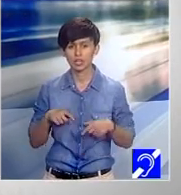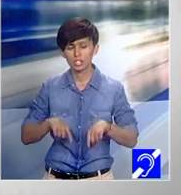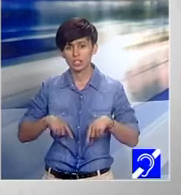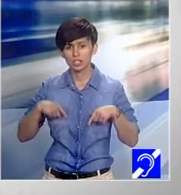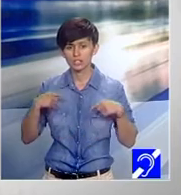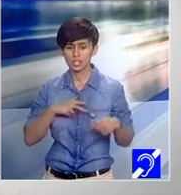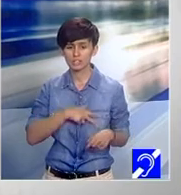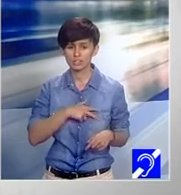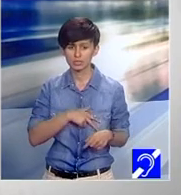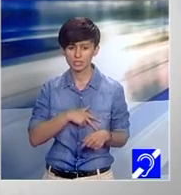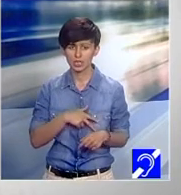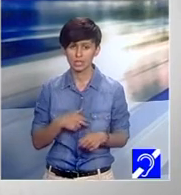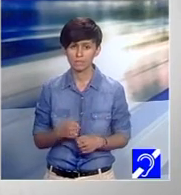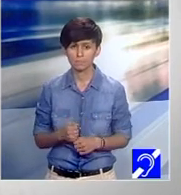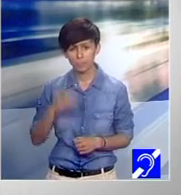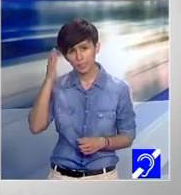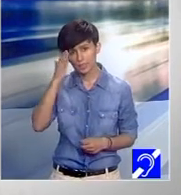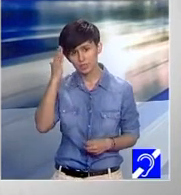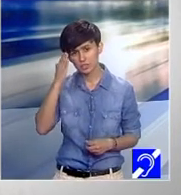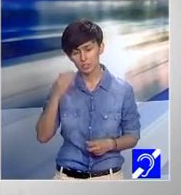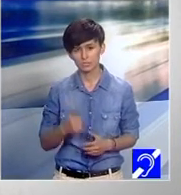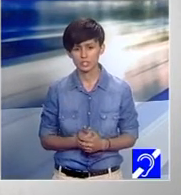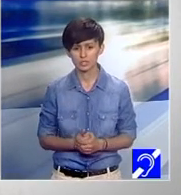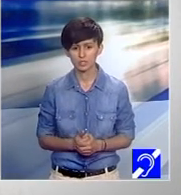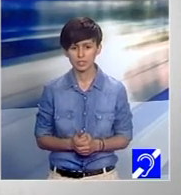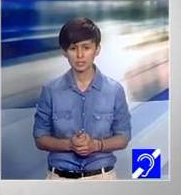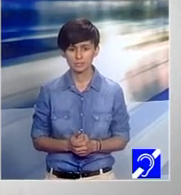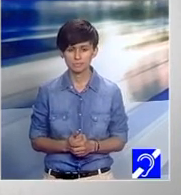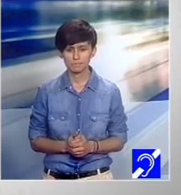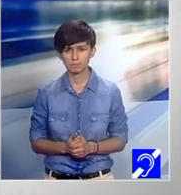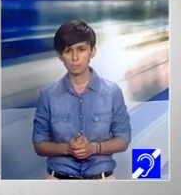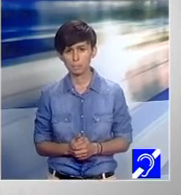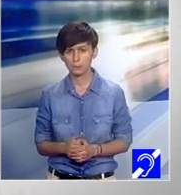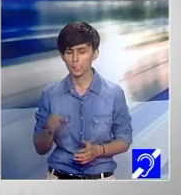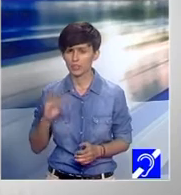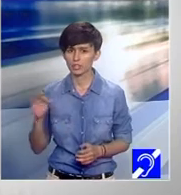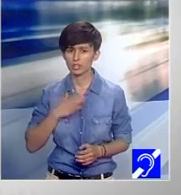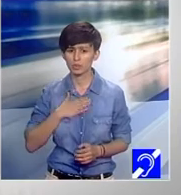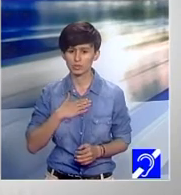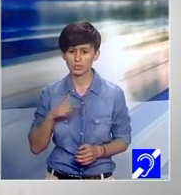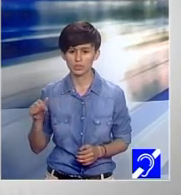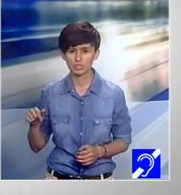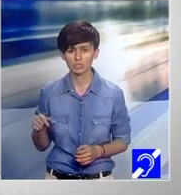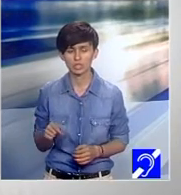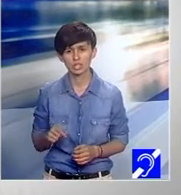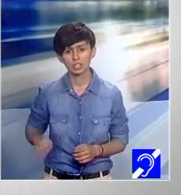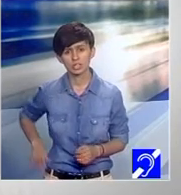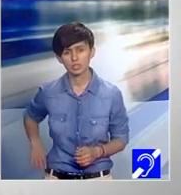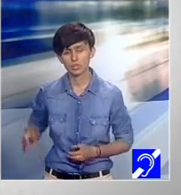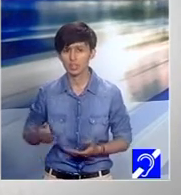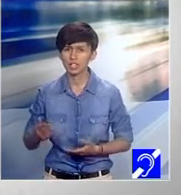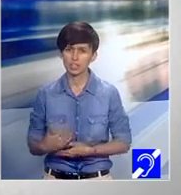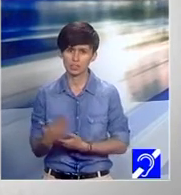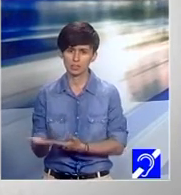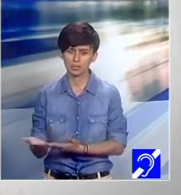mâna pe carte. Norocul meu a fost această doamnă doctor Antonia Popescu, care mi-a pus în brațe la propriu lucrările dânsei de doctorat pentru medici